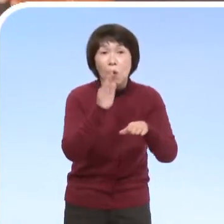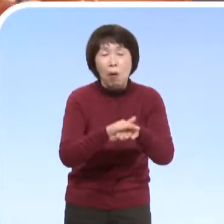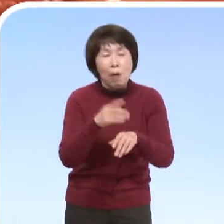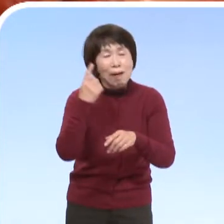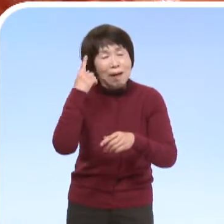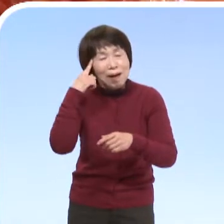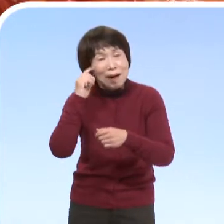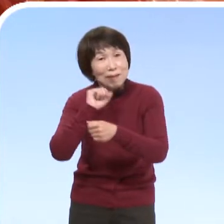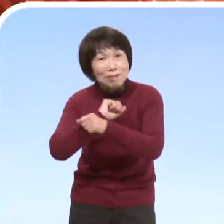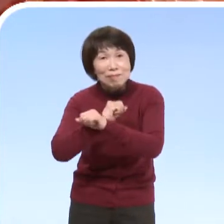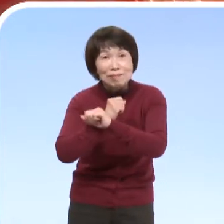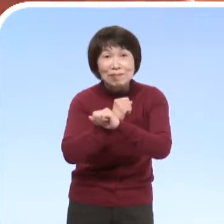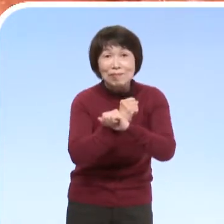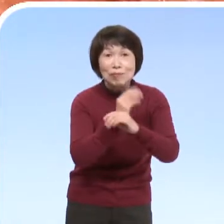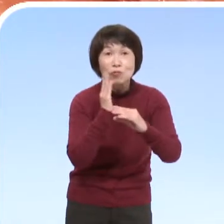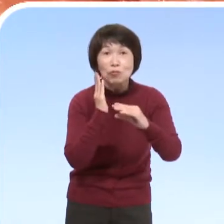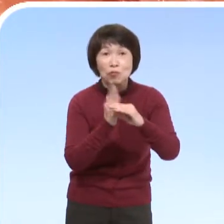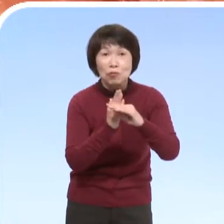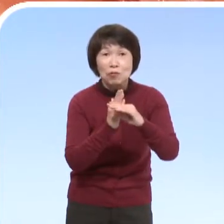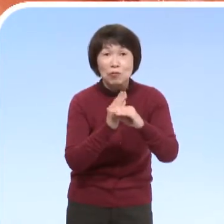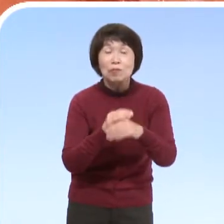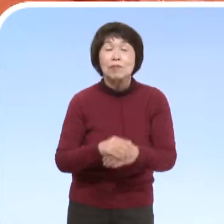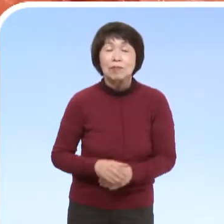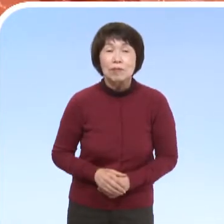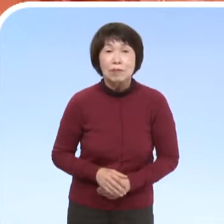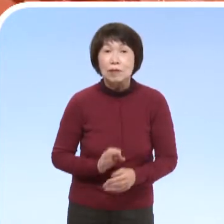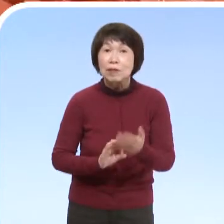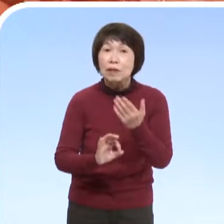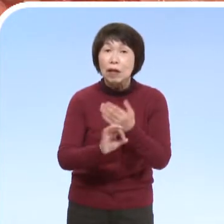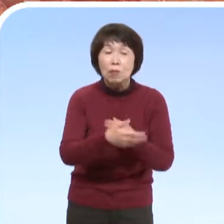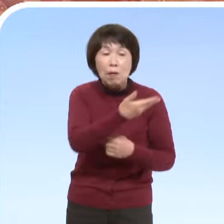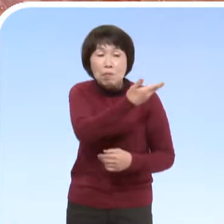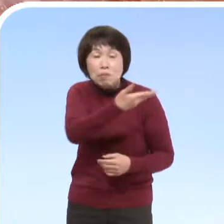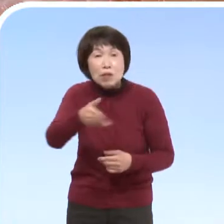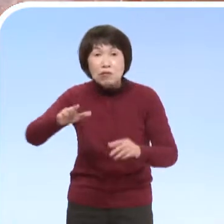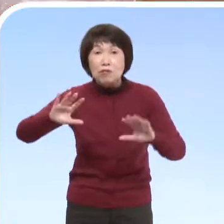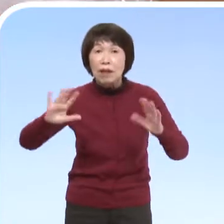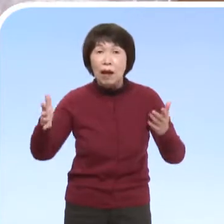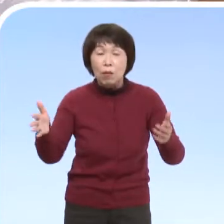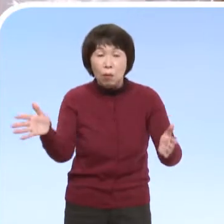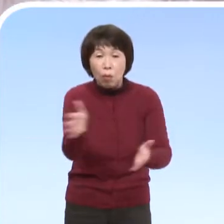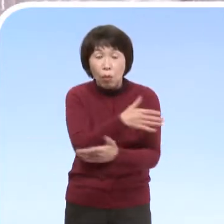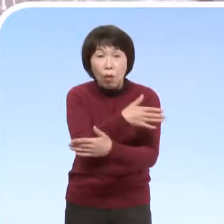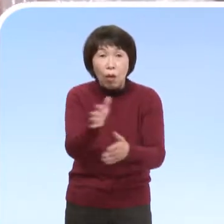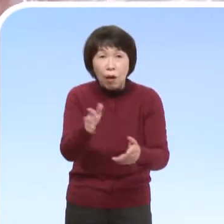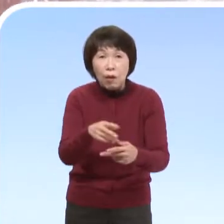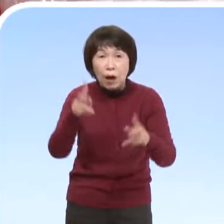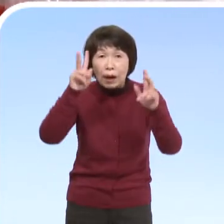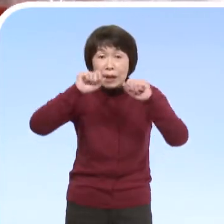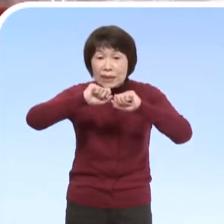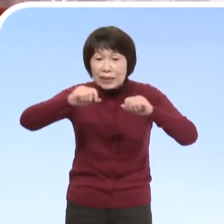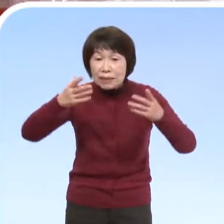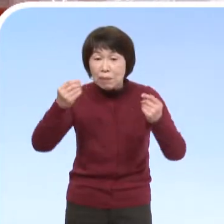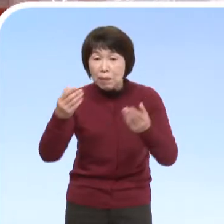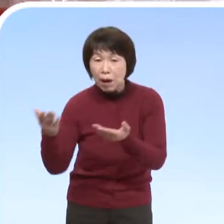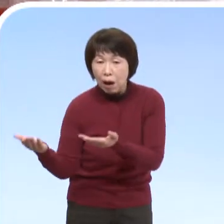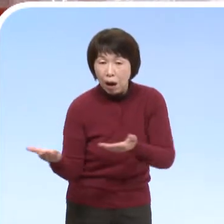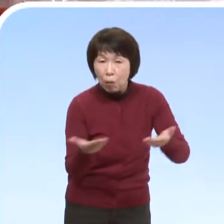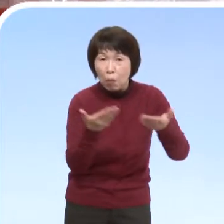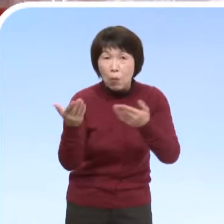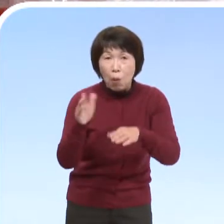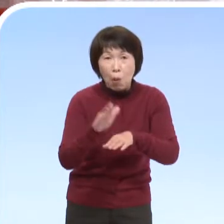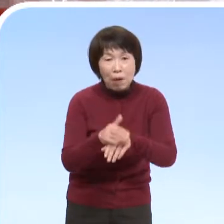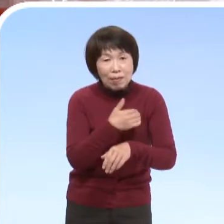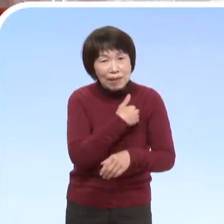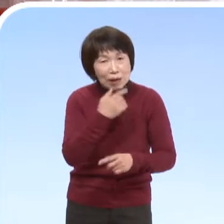ためのさまざまな試験を実施。水を使わずカニを生きたまま運ぶ無水輸送実験も